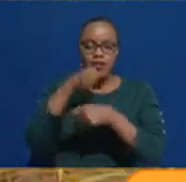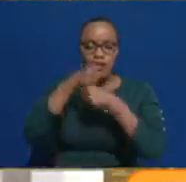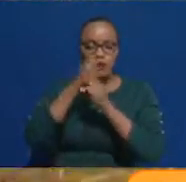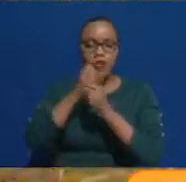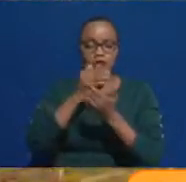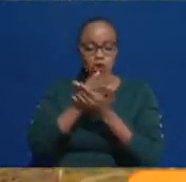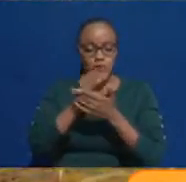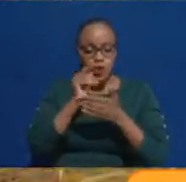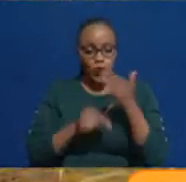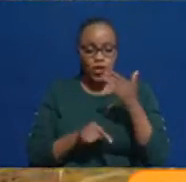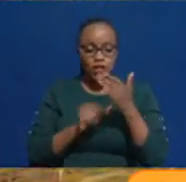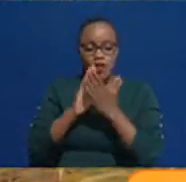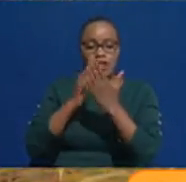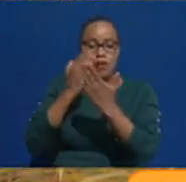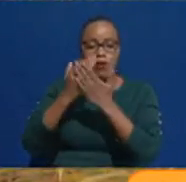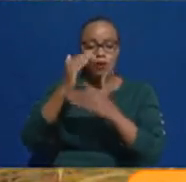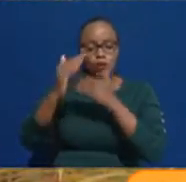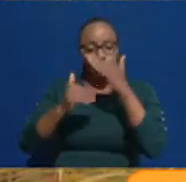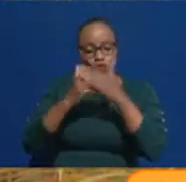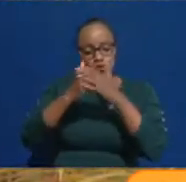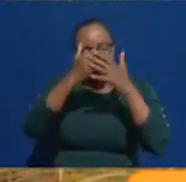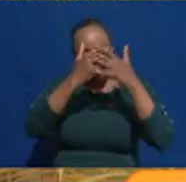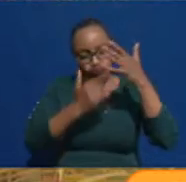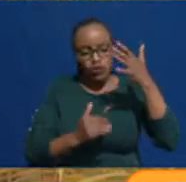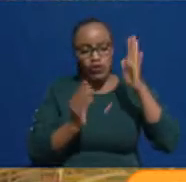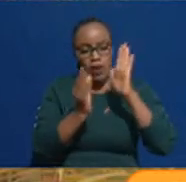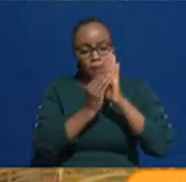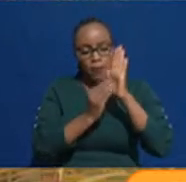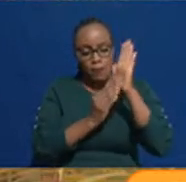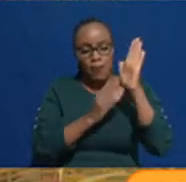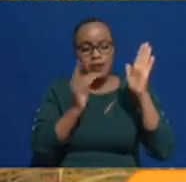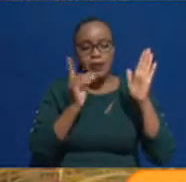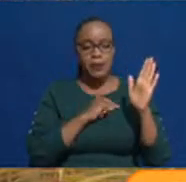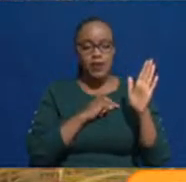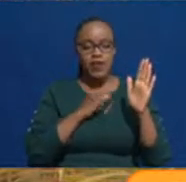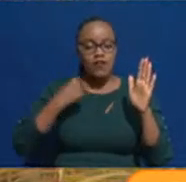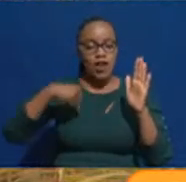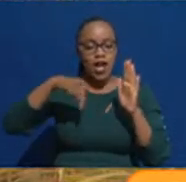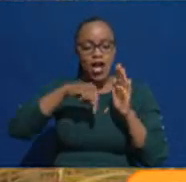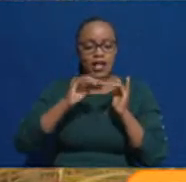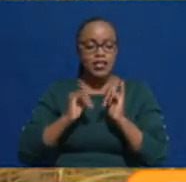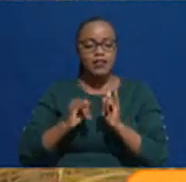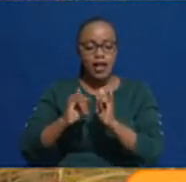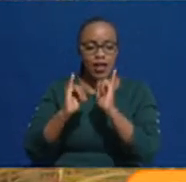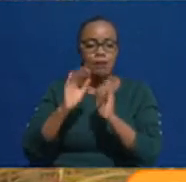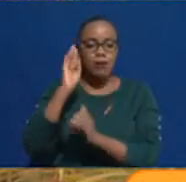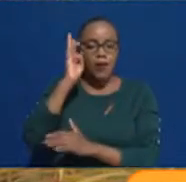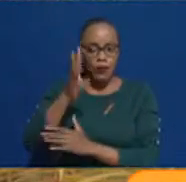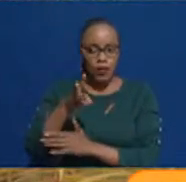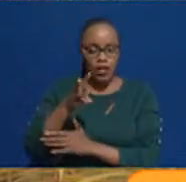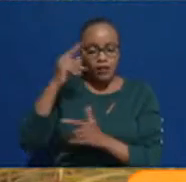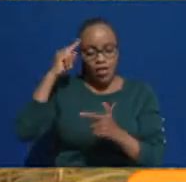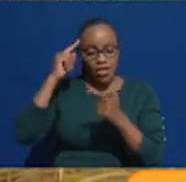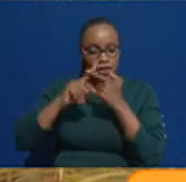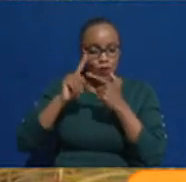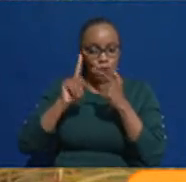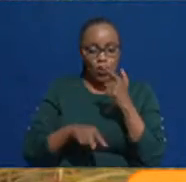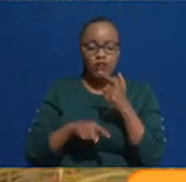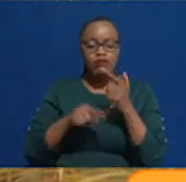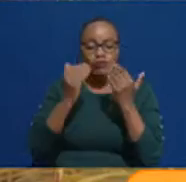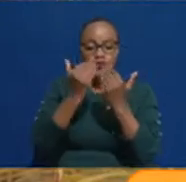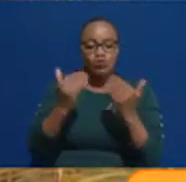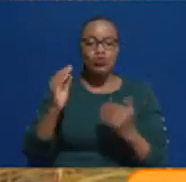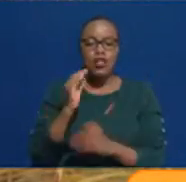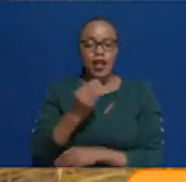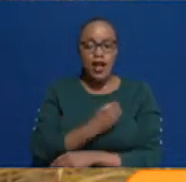kuhakikisha kwamba mapendekezo yote yaliyopendekezwa tunayatimiza kwa manufaa ya watoto